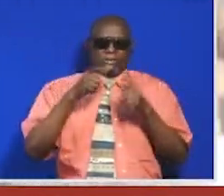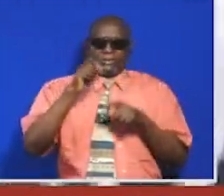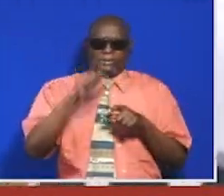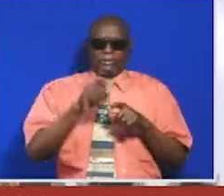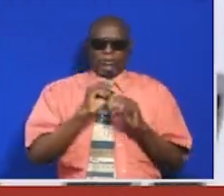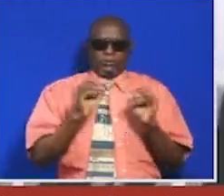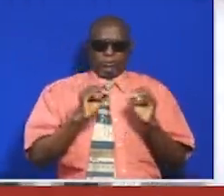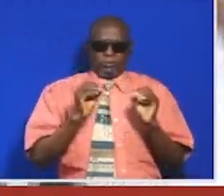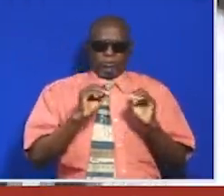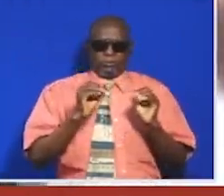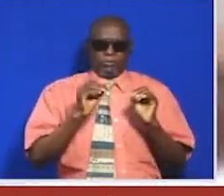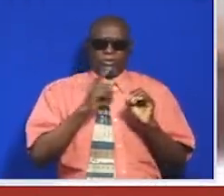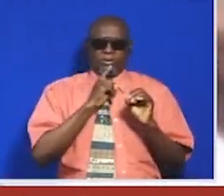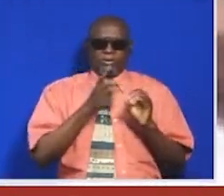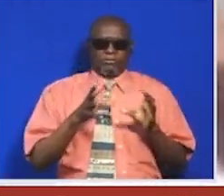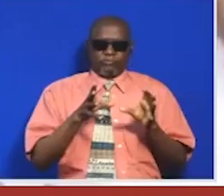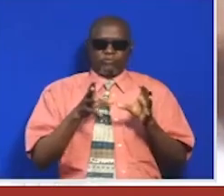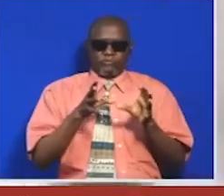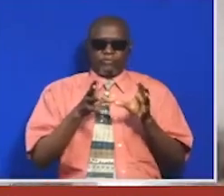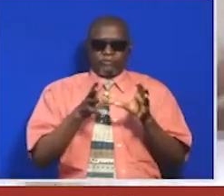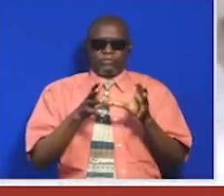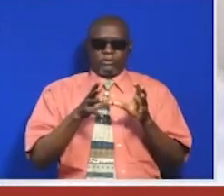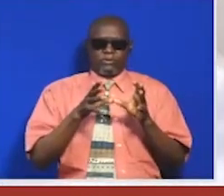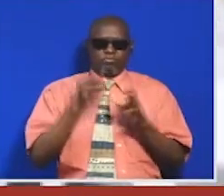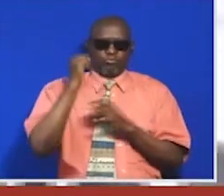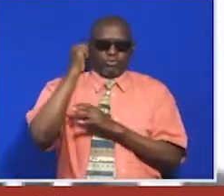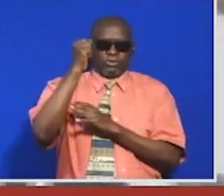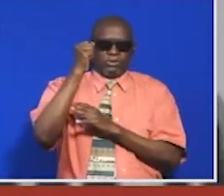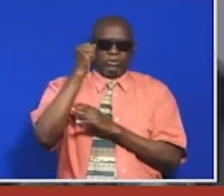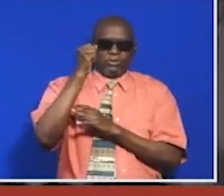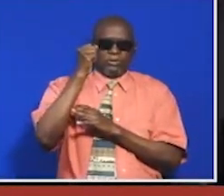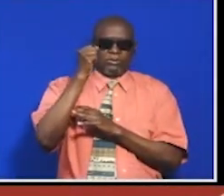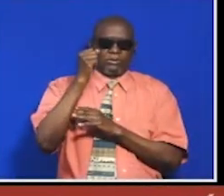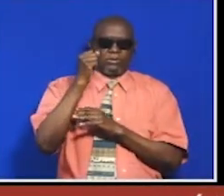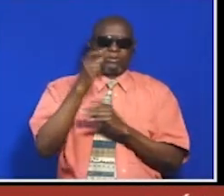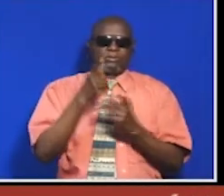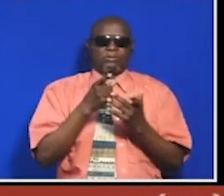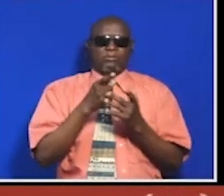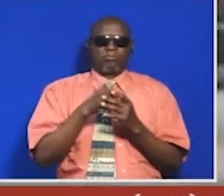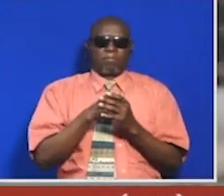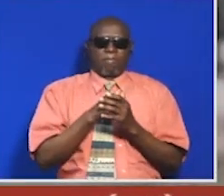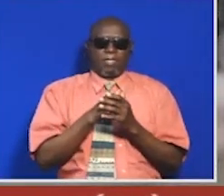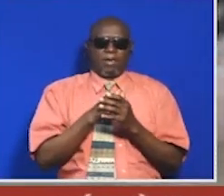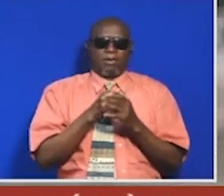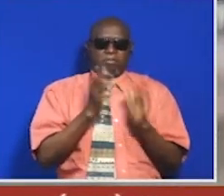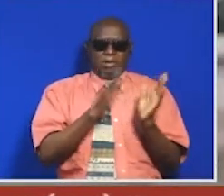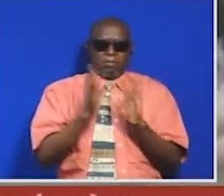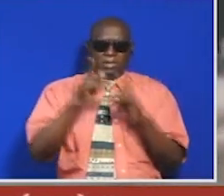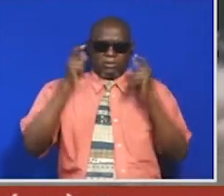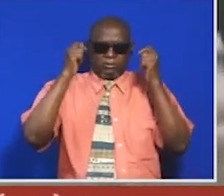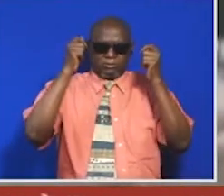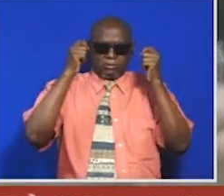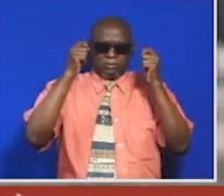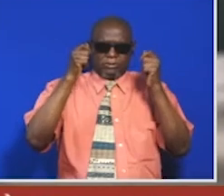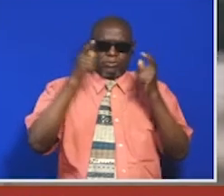na kudai kuwa yamechochewa kisiasa. Waandalizi wa maandamano hayo wanatoa wito kwa serikali kwamba itatue suala